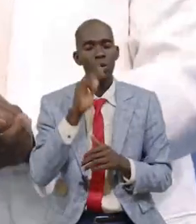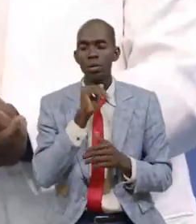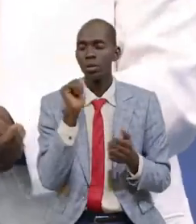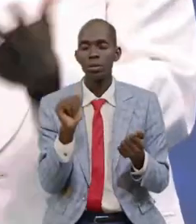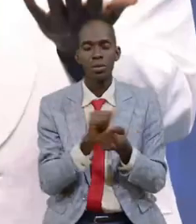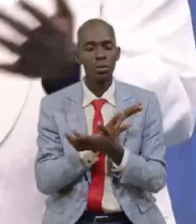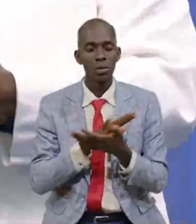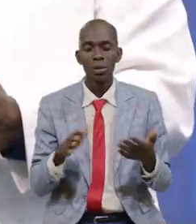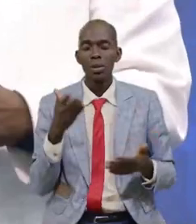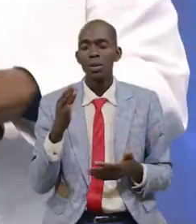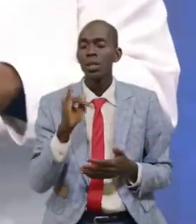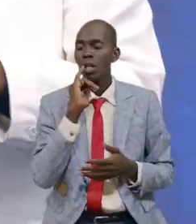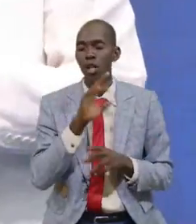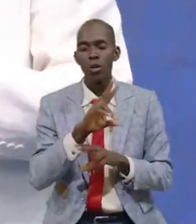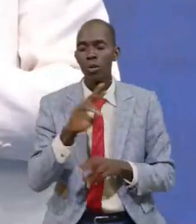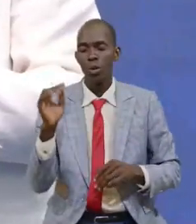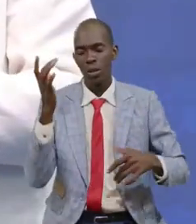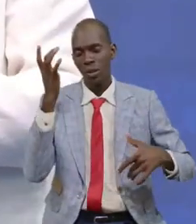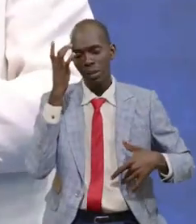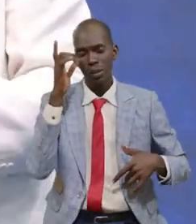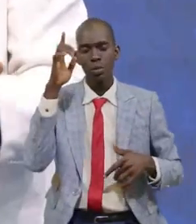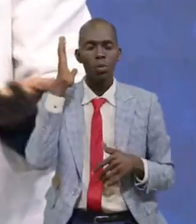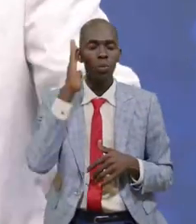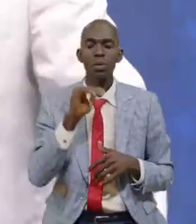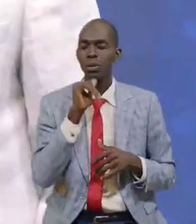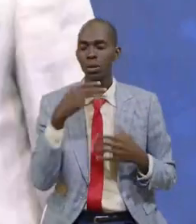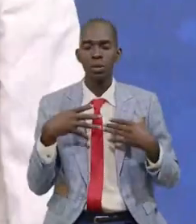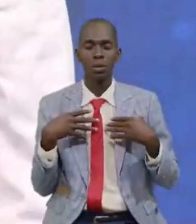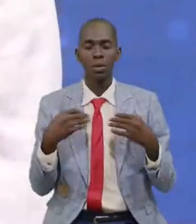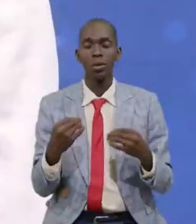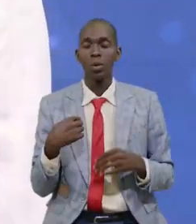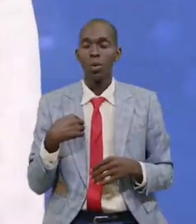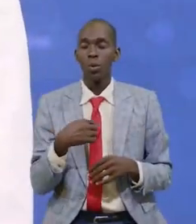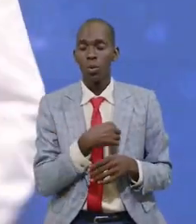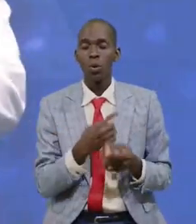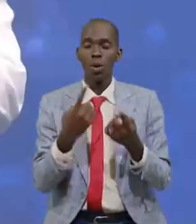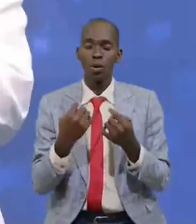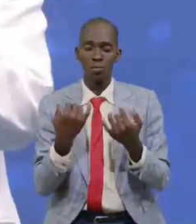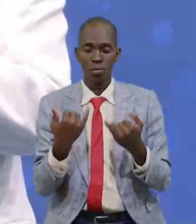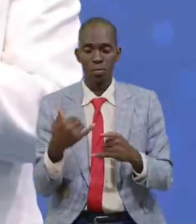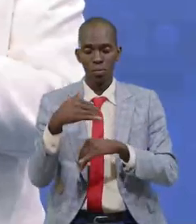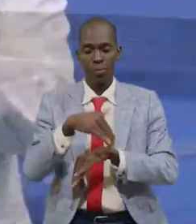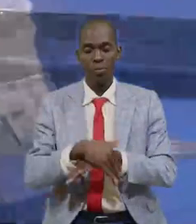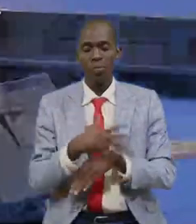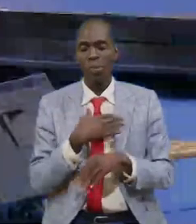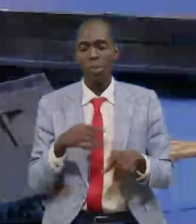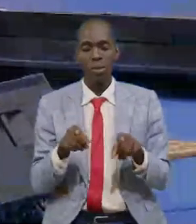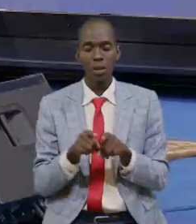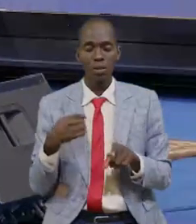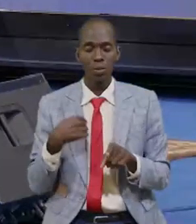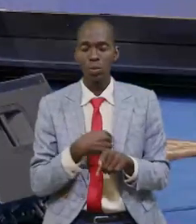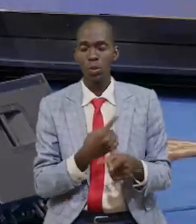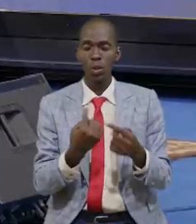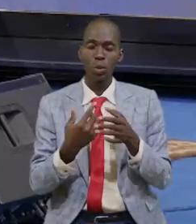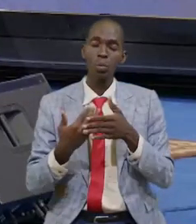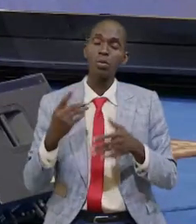détruire. Il n'y a pas de maladie que tu ne puisses guérir. Nous venons ce soir. Et comme nous sommes devant toi,